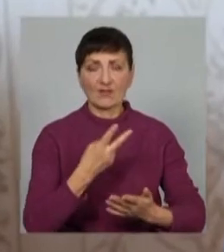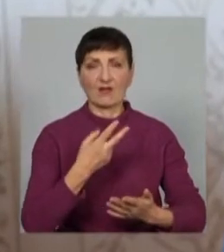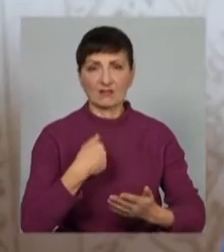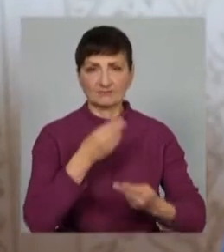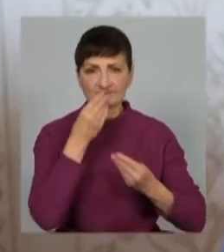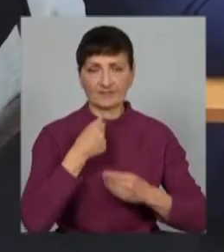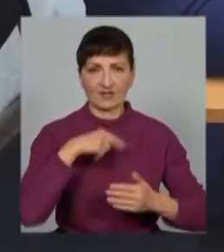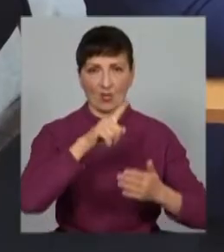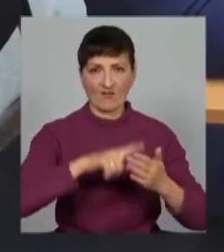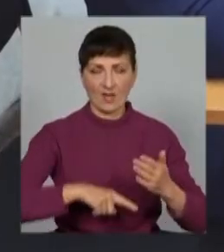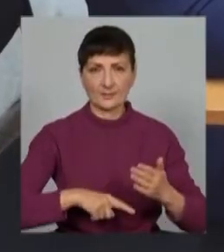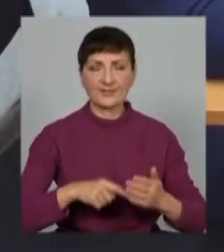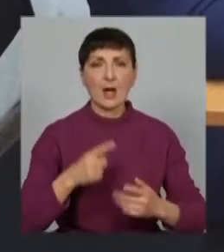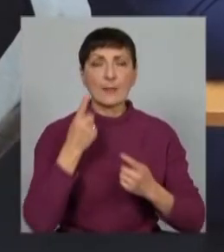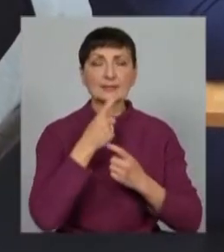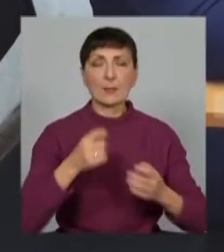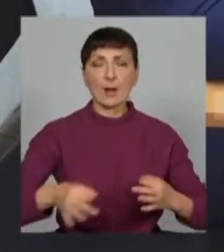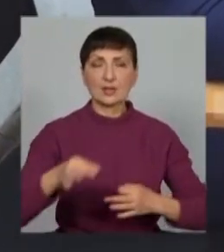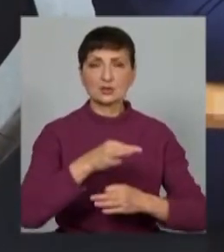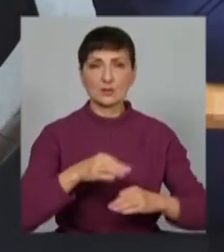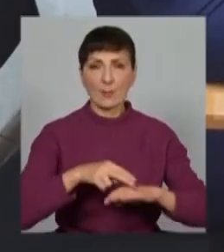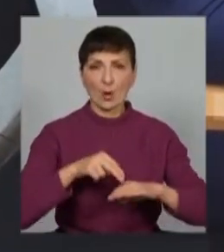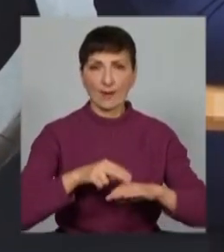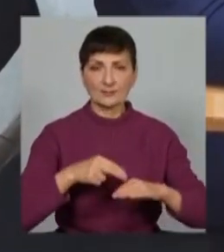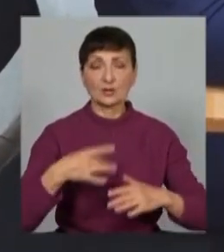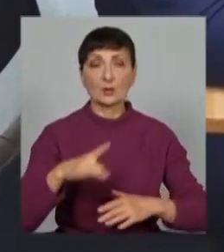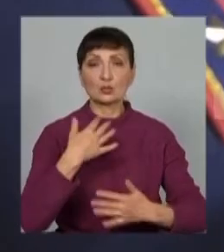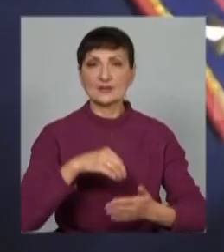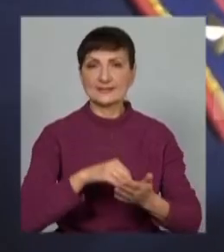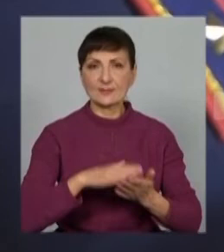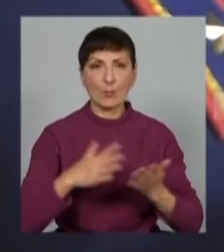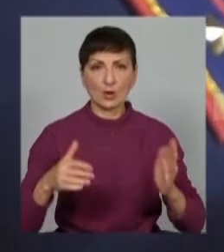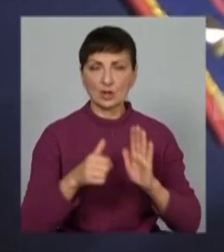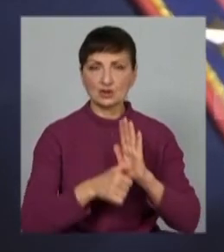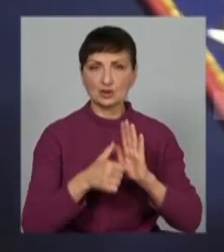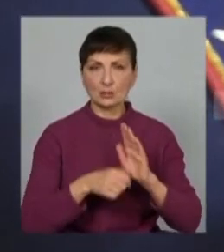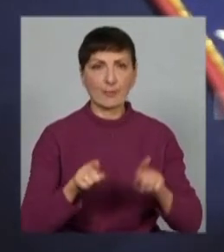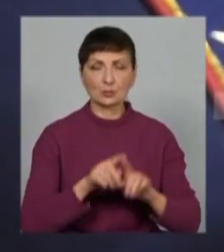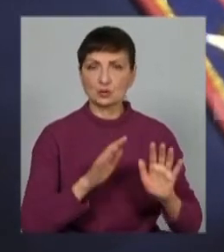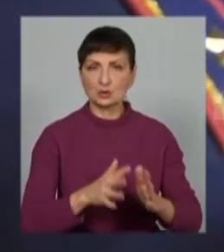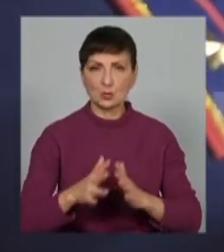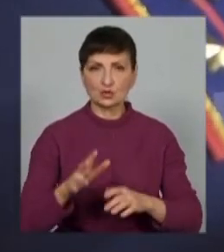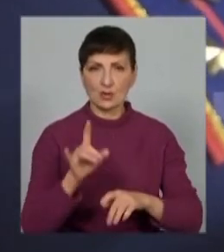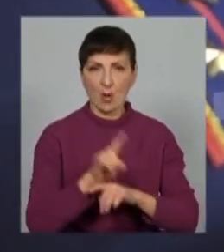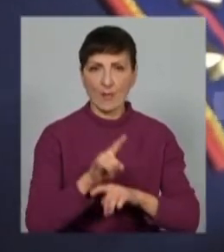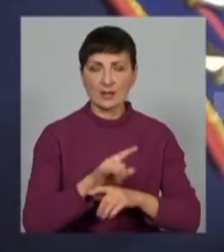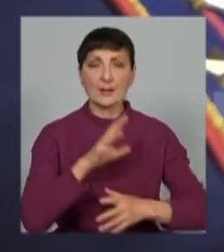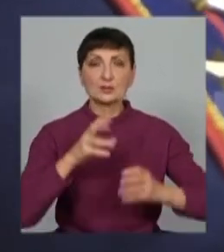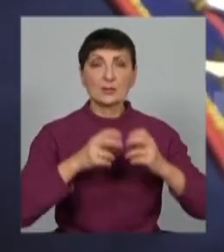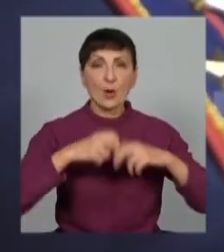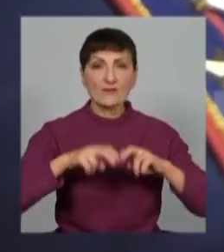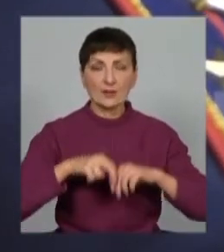смутило по данным областного департамента полиции в регионе уже зарегистрировано более 600 подобных случаев по результатам мониторинга